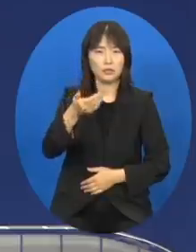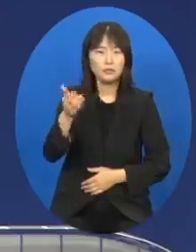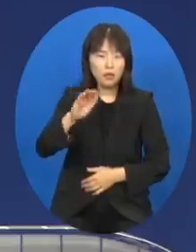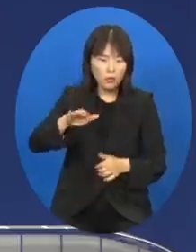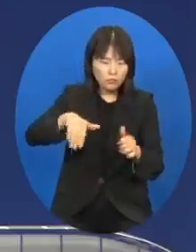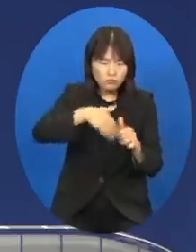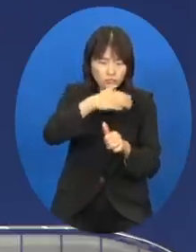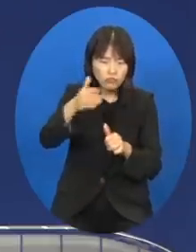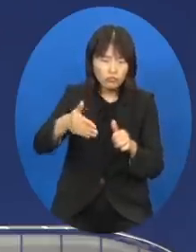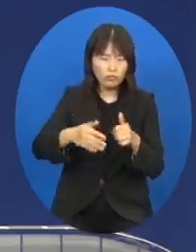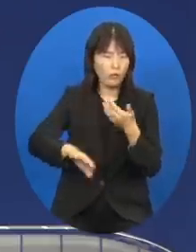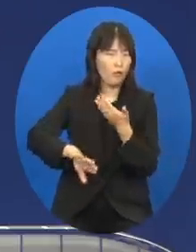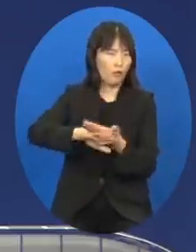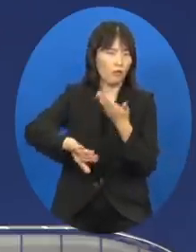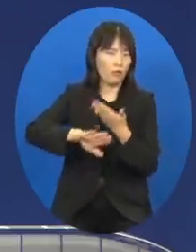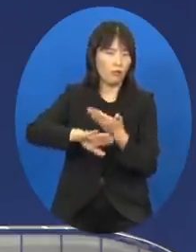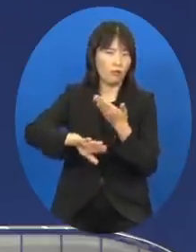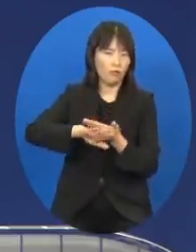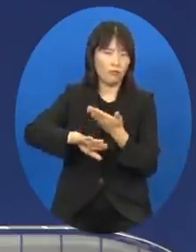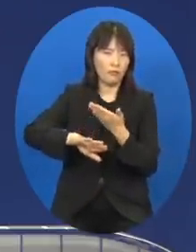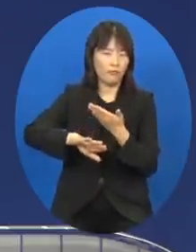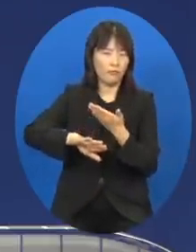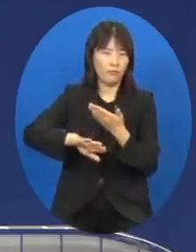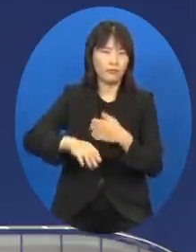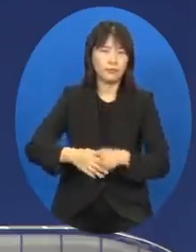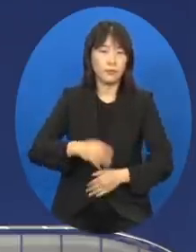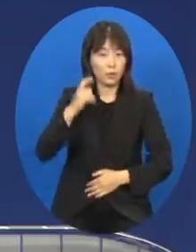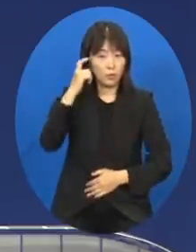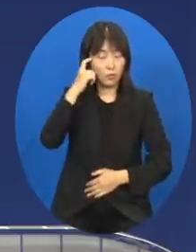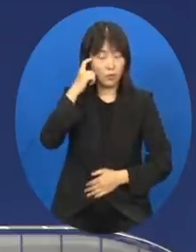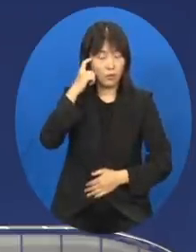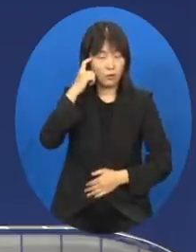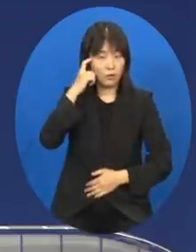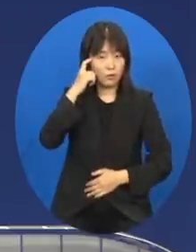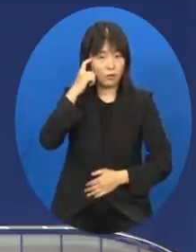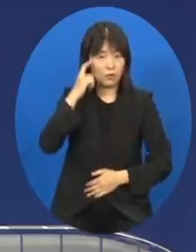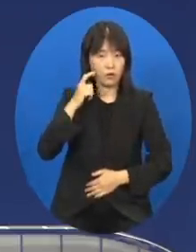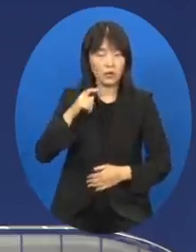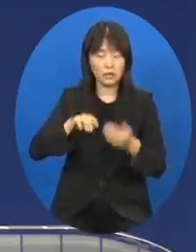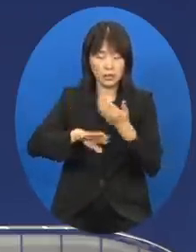분위기는 완전히 달라요. 왜 그렇게 다르죠?